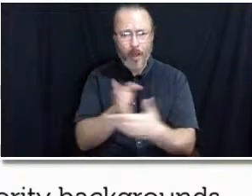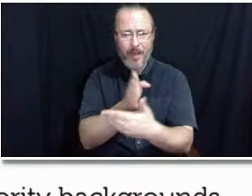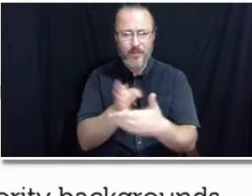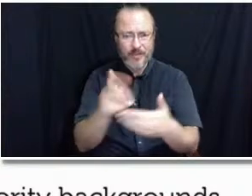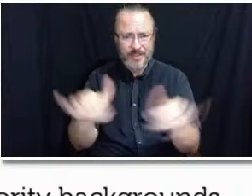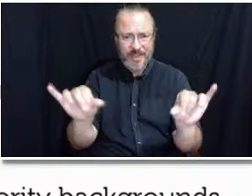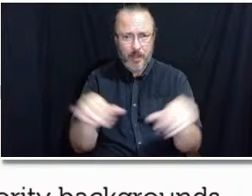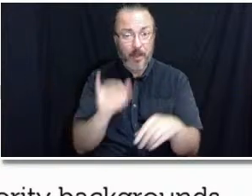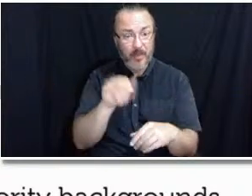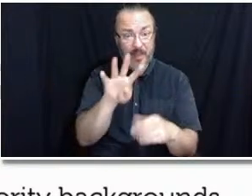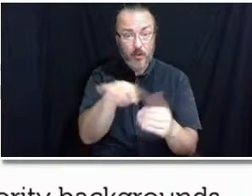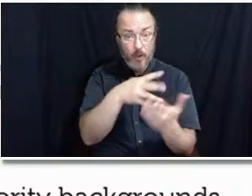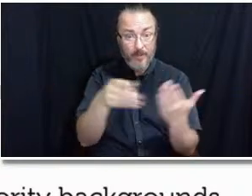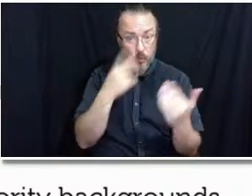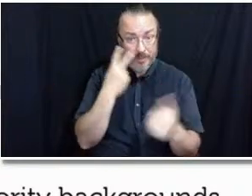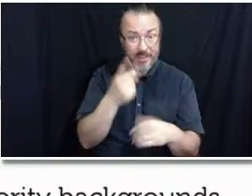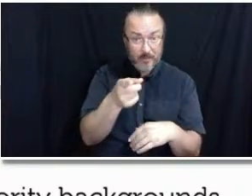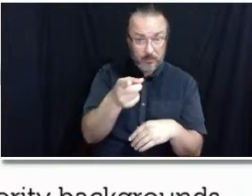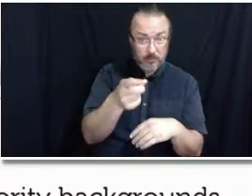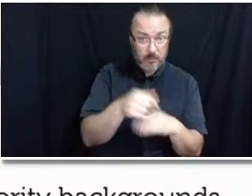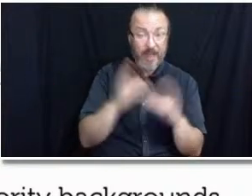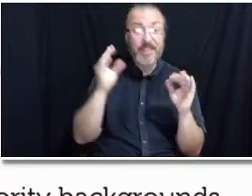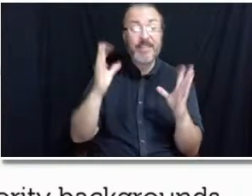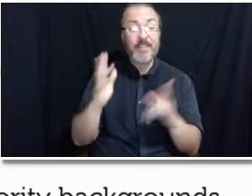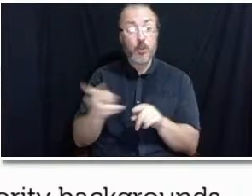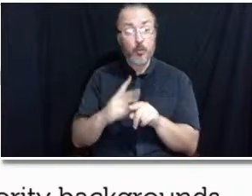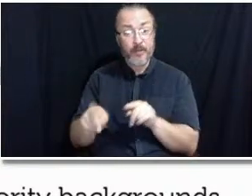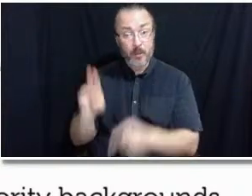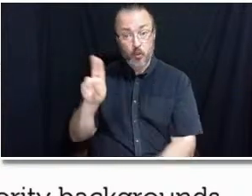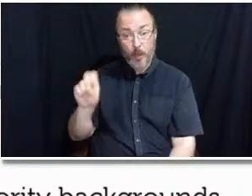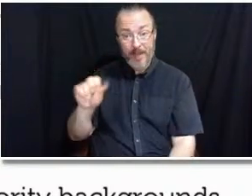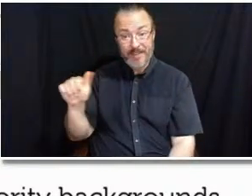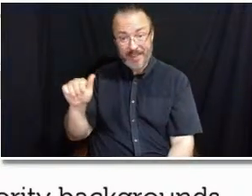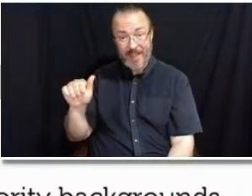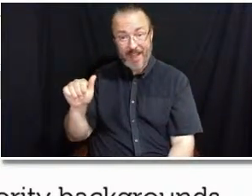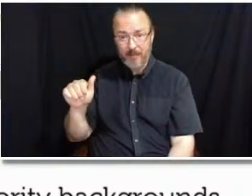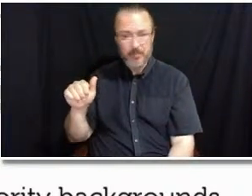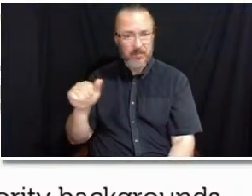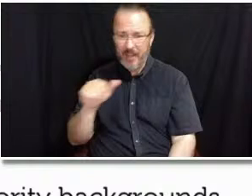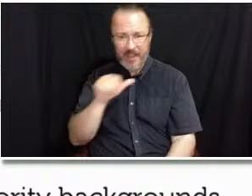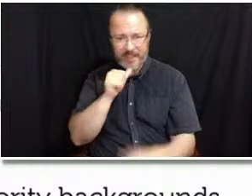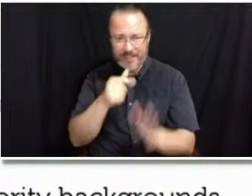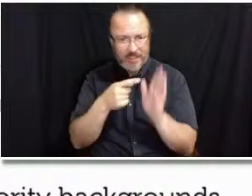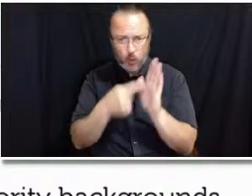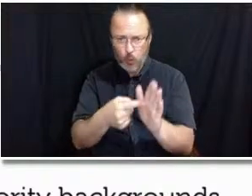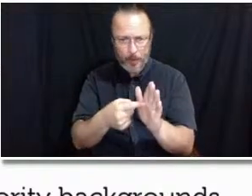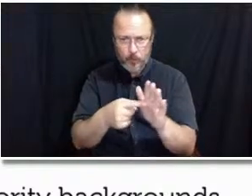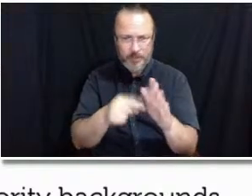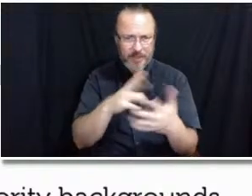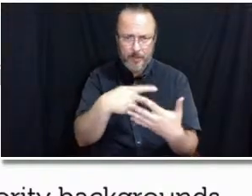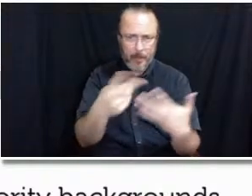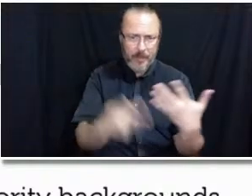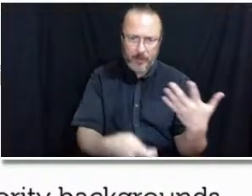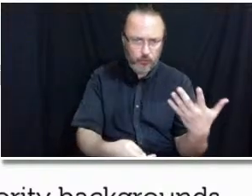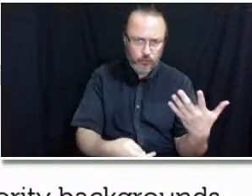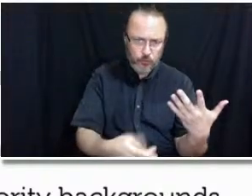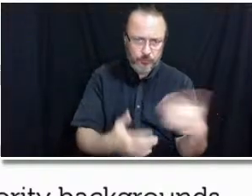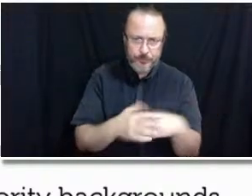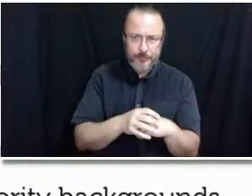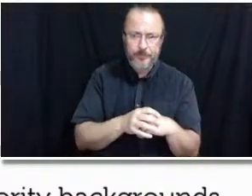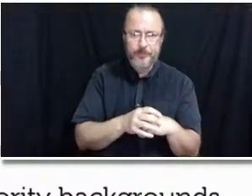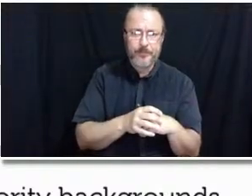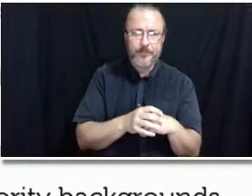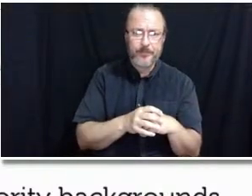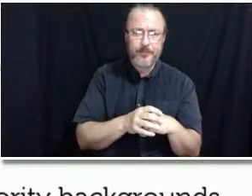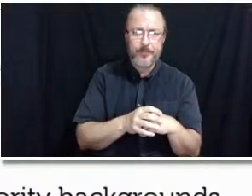moyenne. Et comme le graphique l'indique, la profession d'enseignant aux États-Unis marque une sous-représentation des minorités.